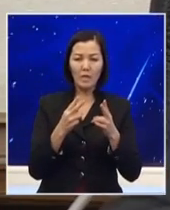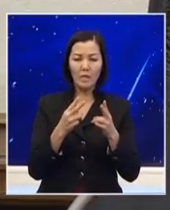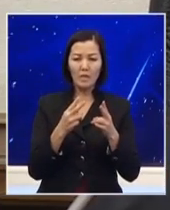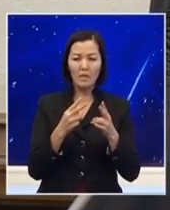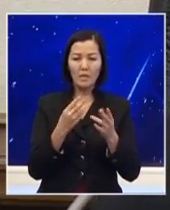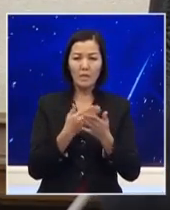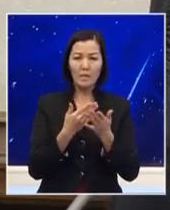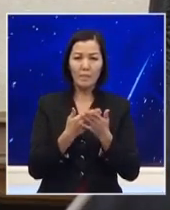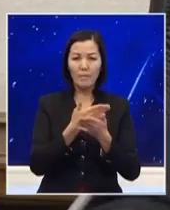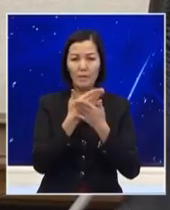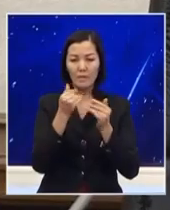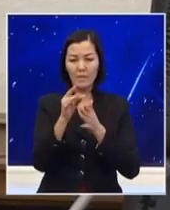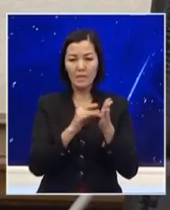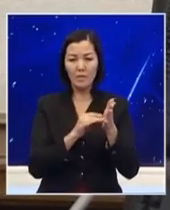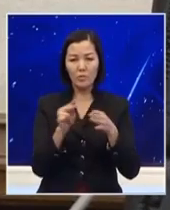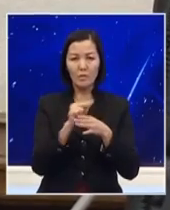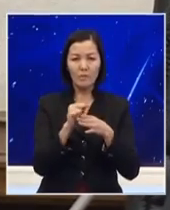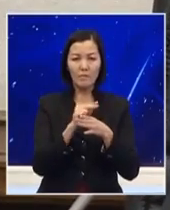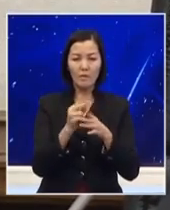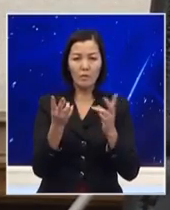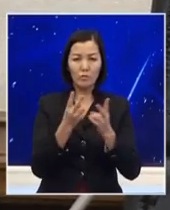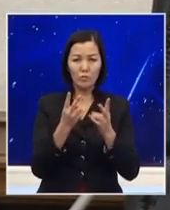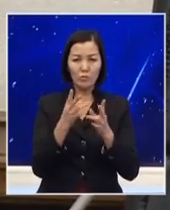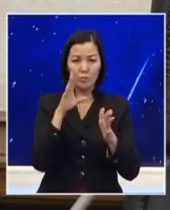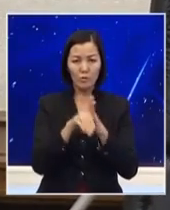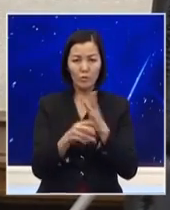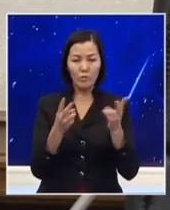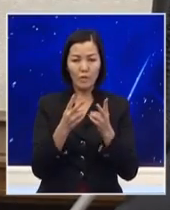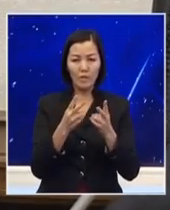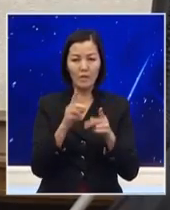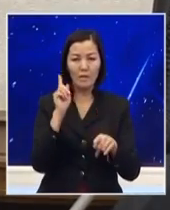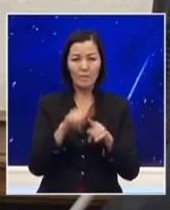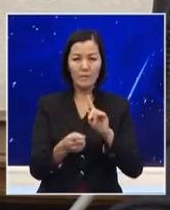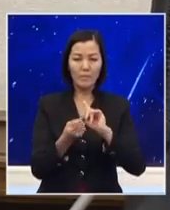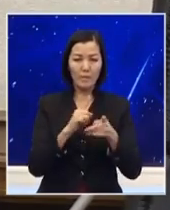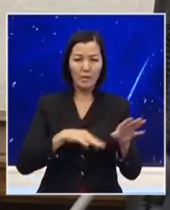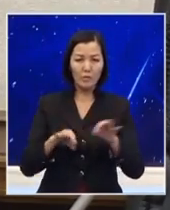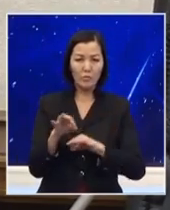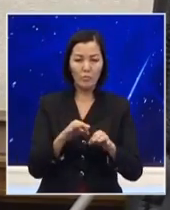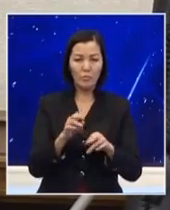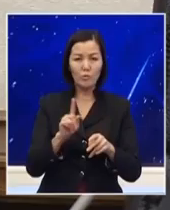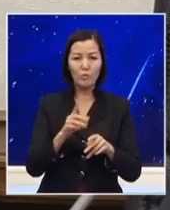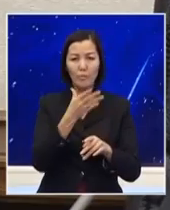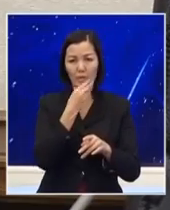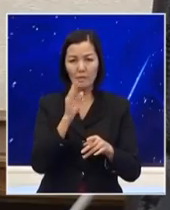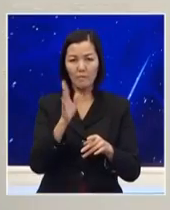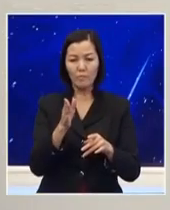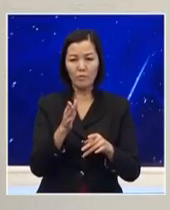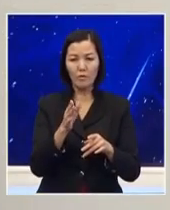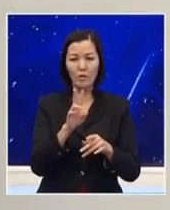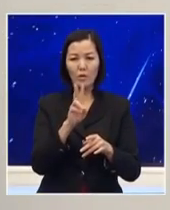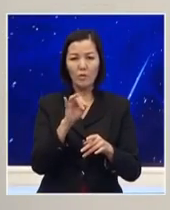Если нет, вовремя надо исправление я сделаю. Вот пусть быстро переделает, чтобы красиво было. Все. Нурбах